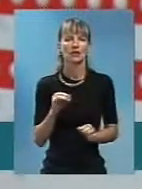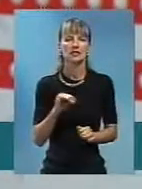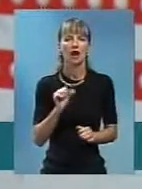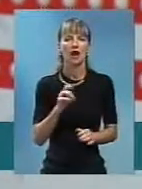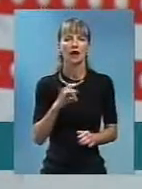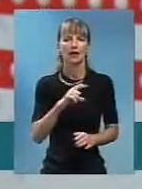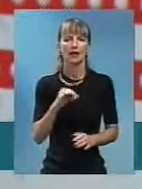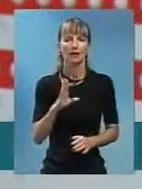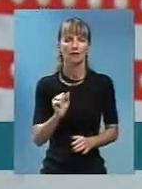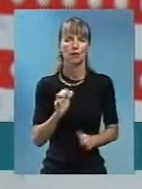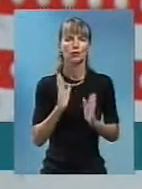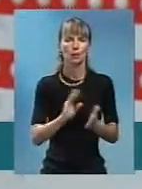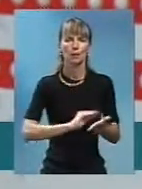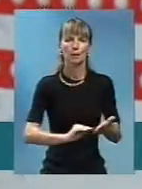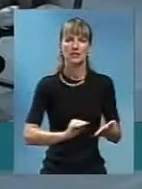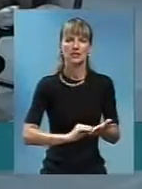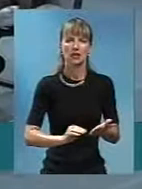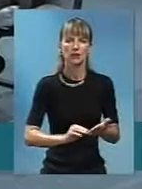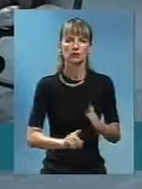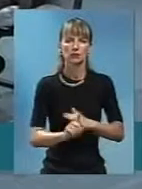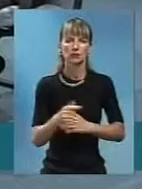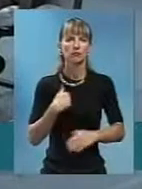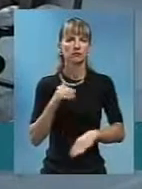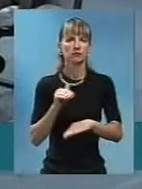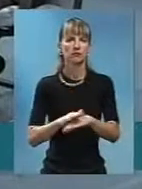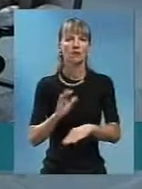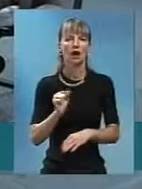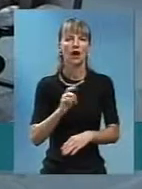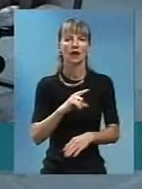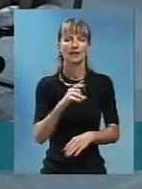архівах тільки писемні джерела. Ми виявили в архіві